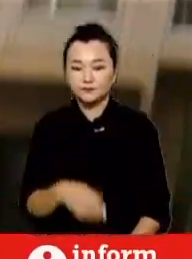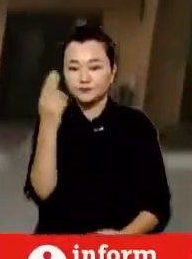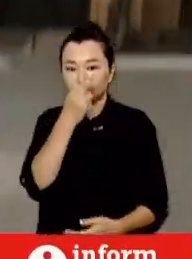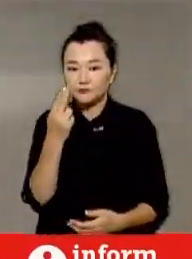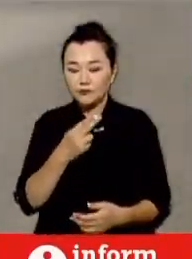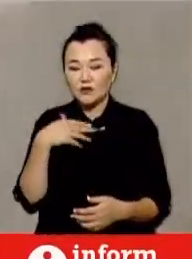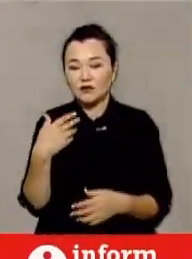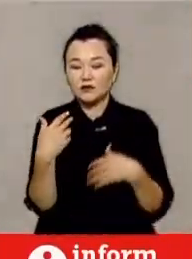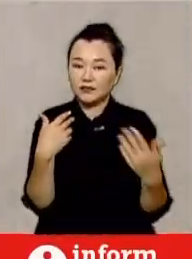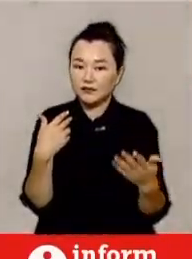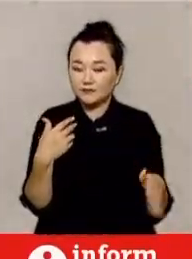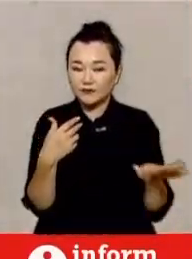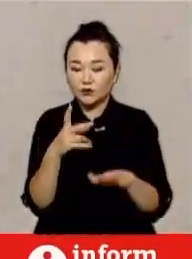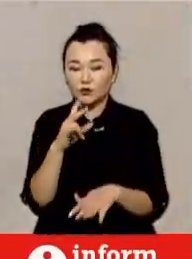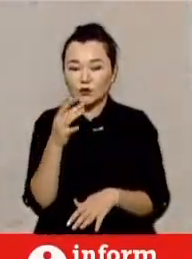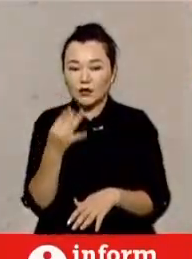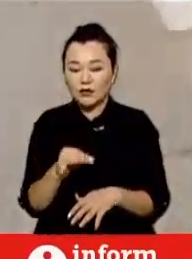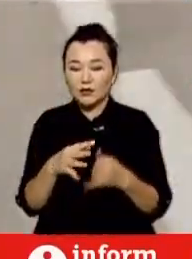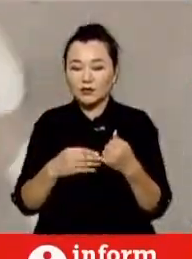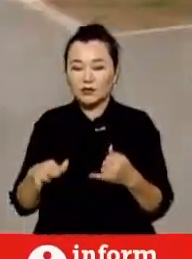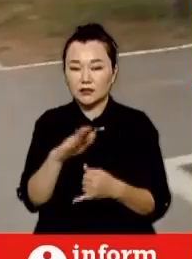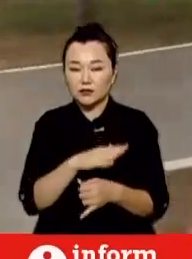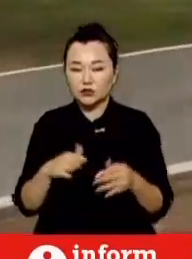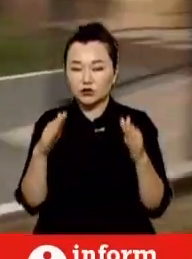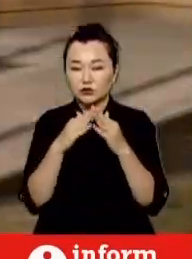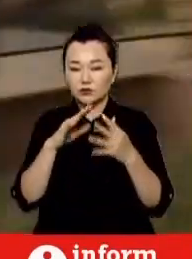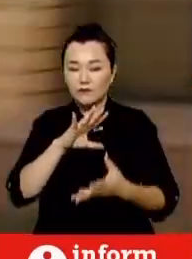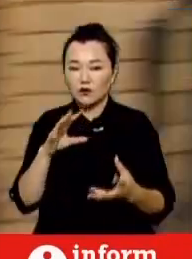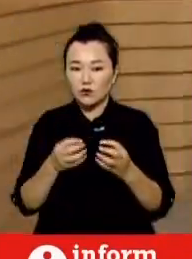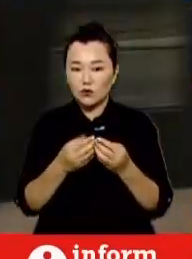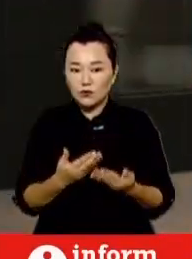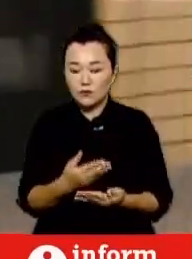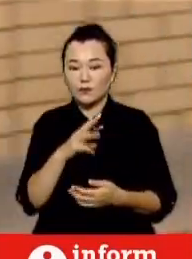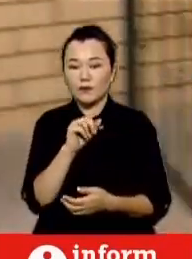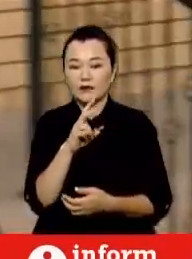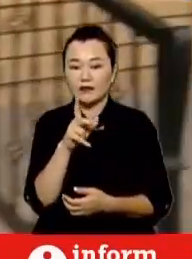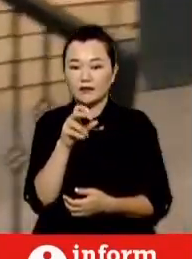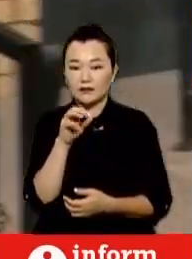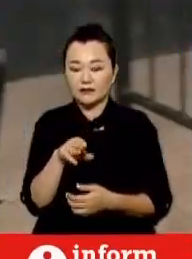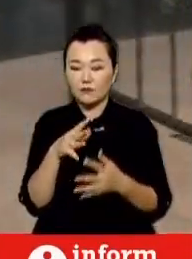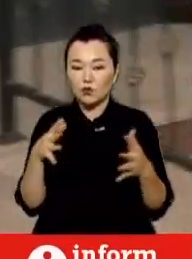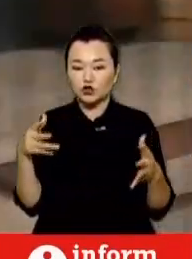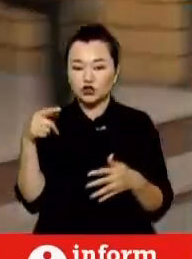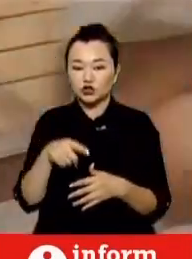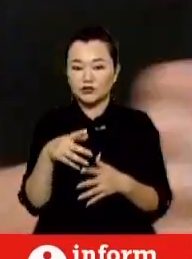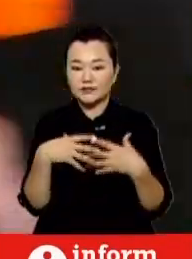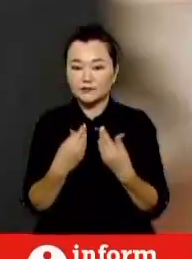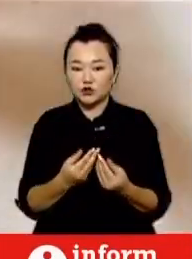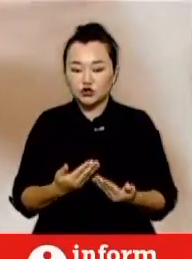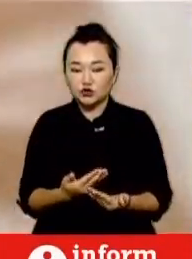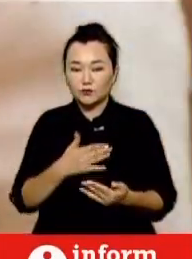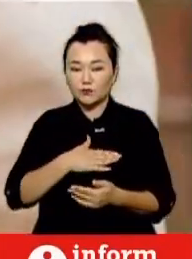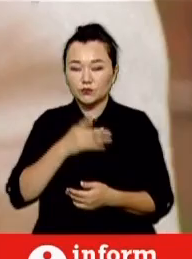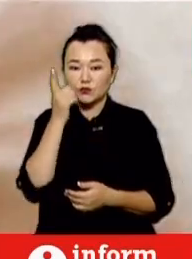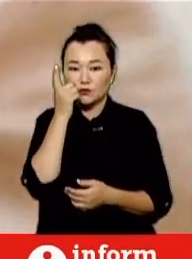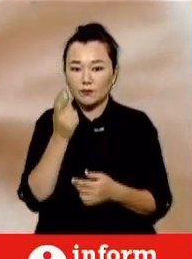Астана, Левый берег, район Нура. Я нахожусь на территории жилого комплекса «Манхэттен». Здесь проживает больше тысячи семей. На шторке моего